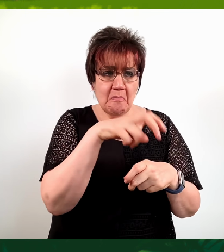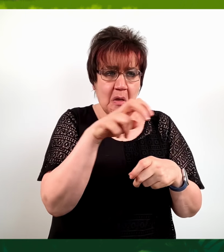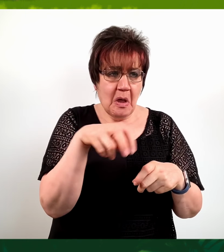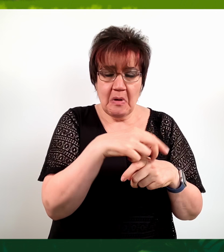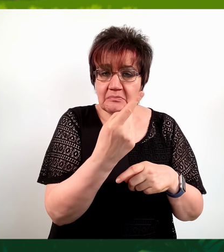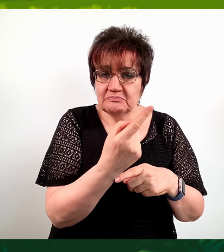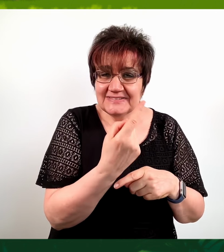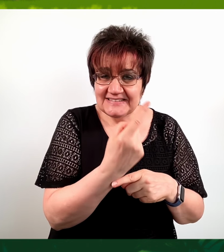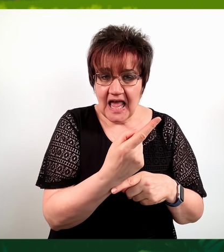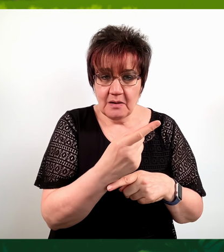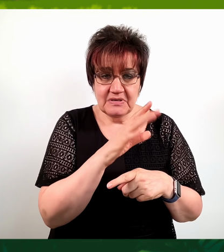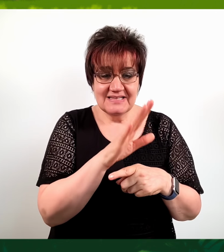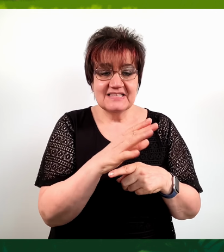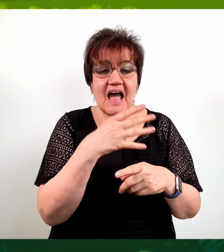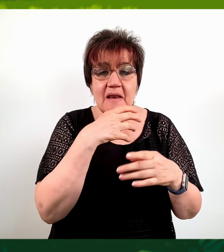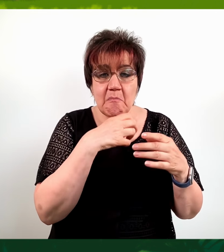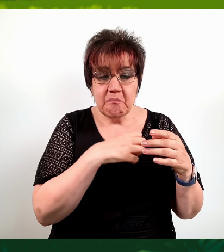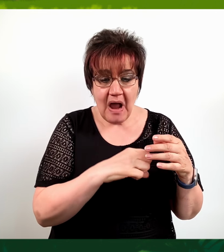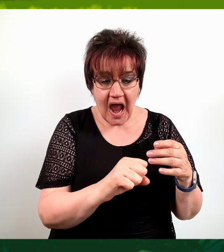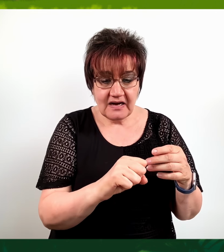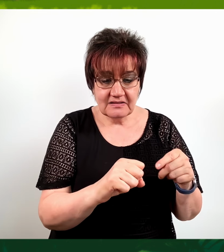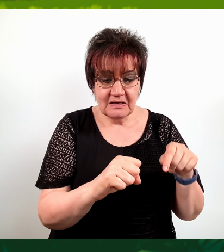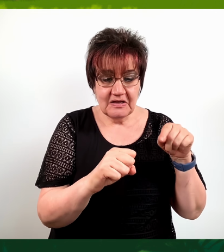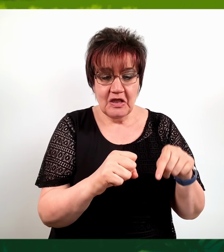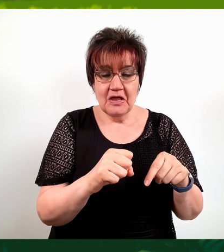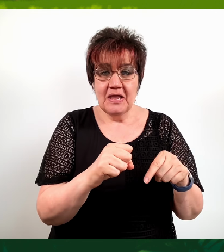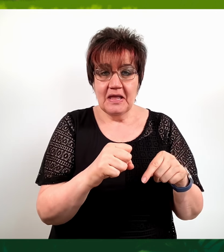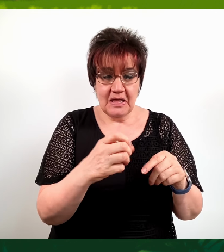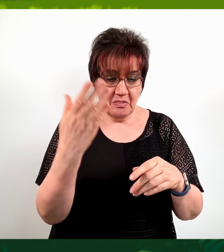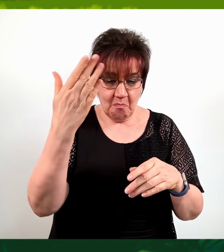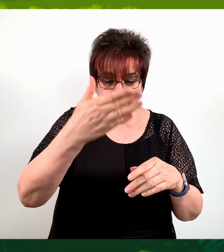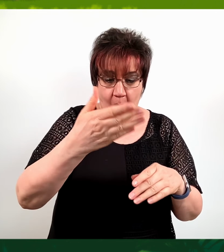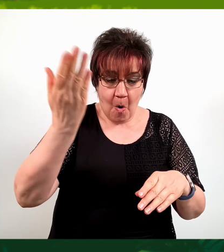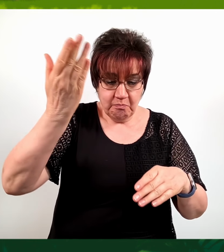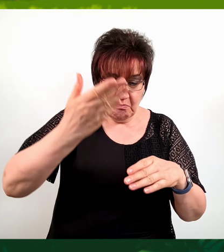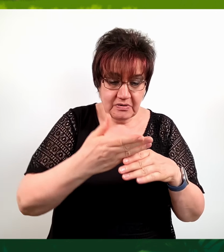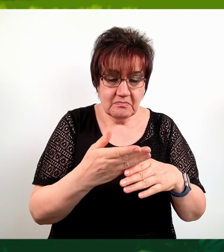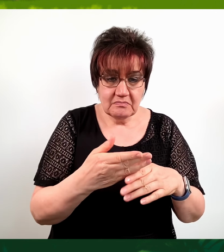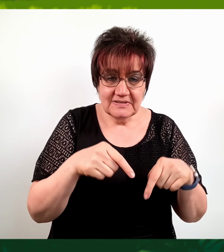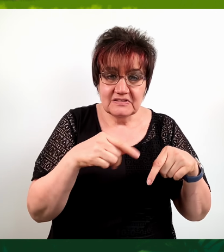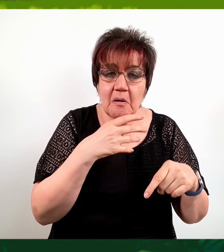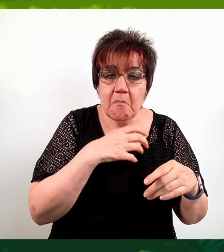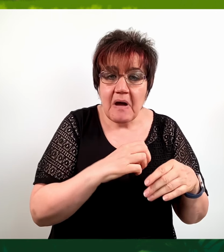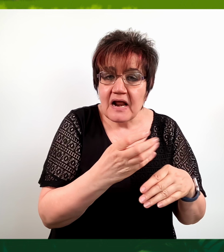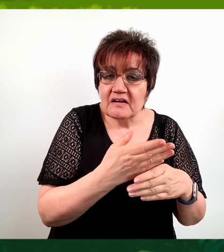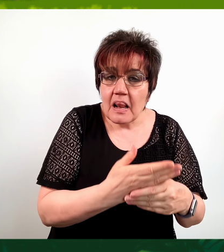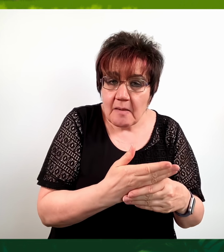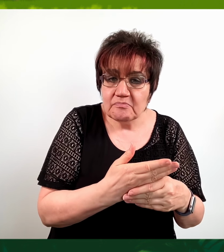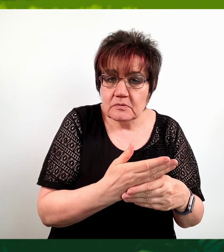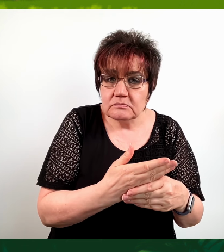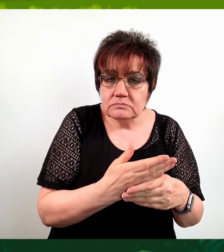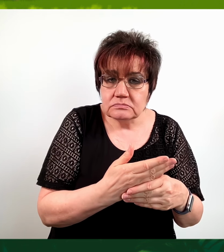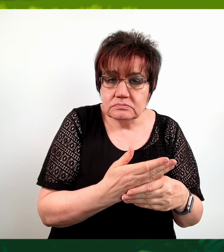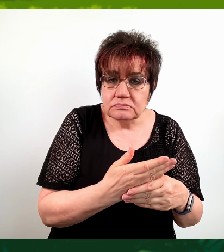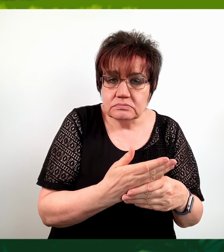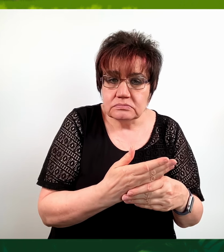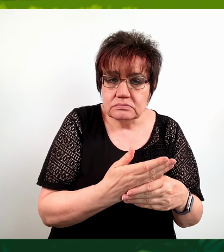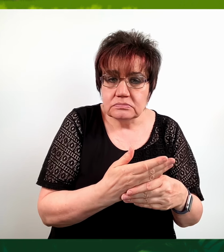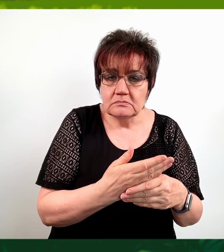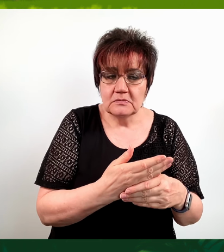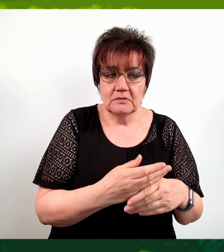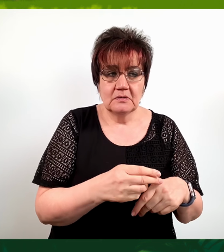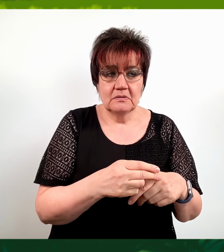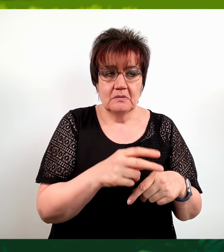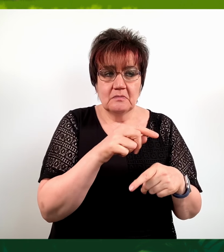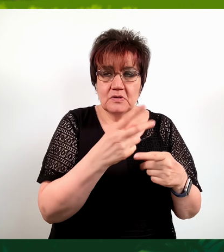hatte seinen langen weißen Bart in der Spalte des gefällten Baumes eingeklemmt. Der Zwerg glotzte die